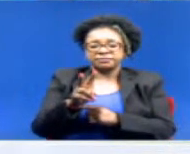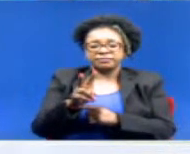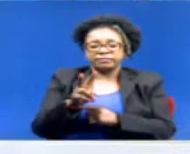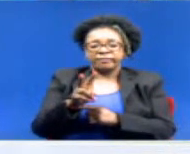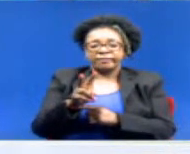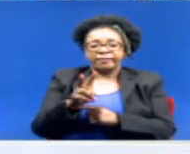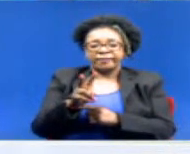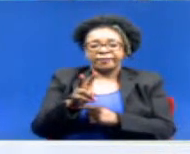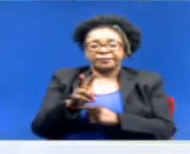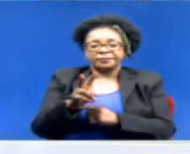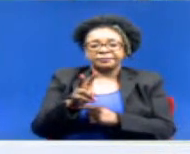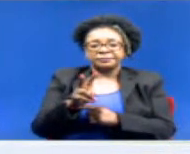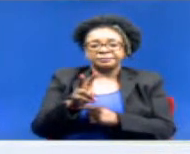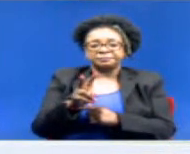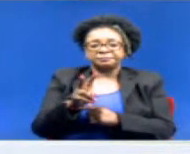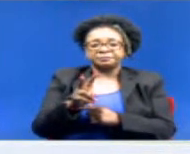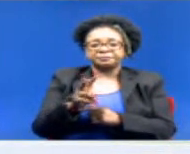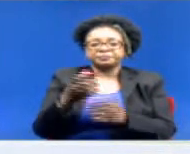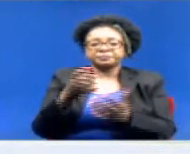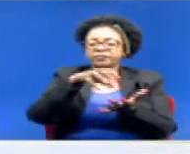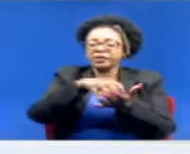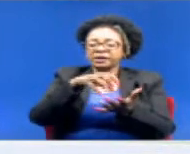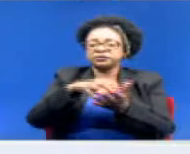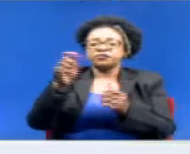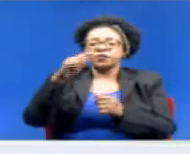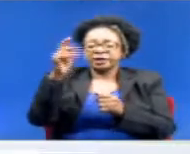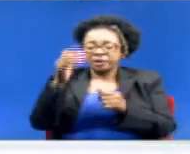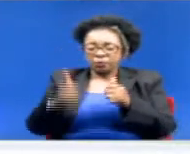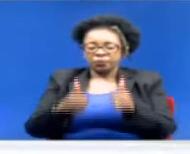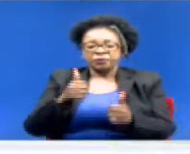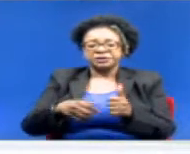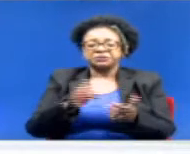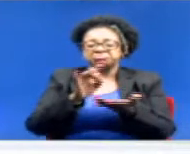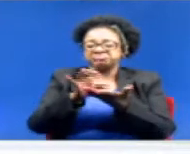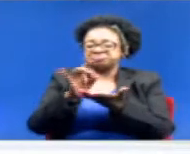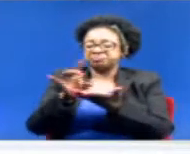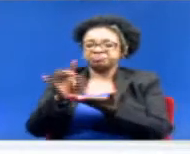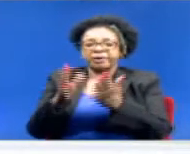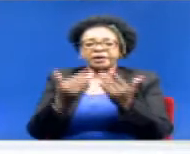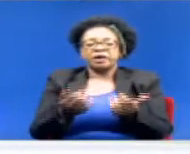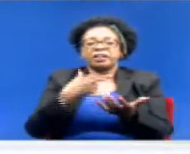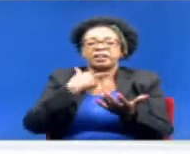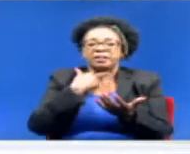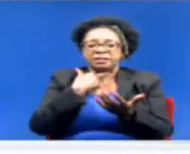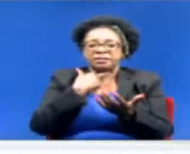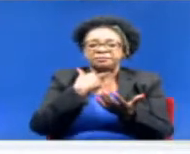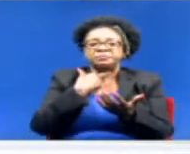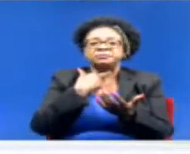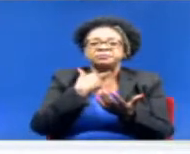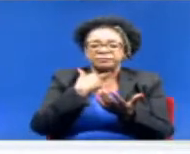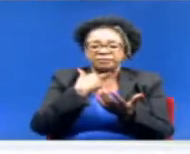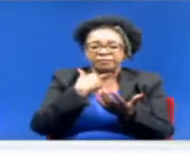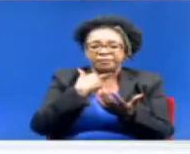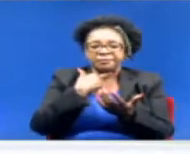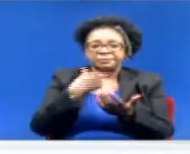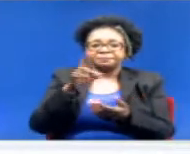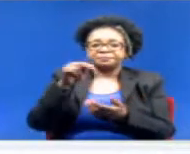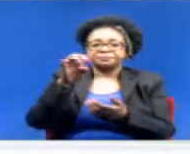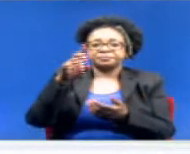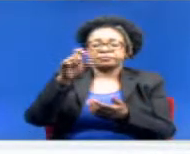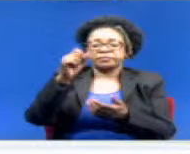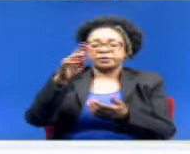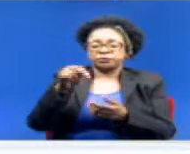Na kizungumkuti cha kesi za Wakenya mashuhuri zilizotupiliwa mbali kimemkaba kiongozi wa mashtaka ya umma mteule Renson